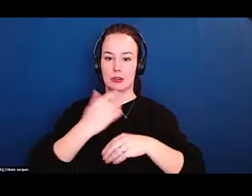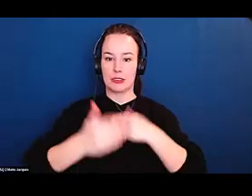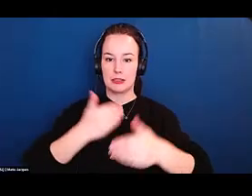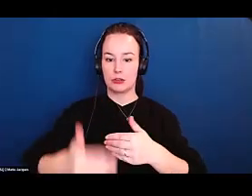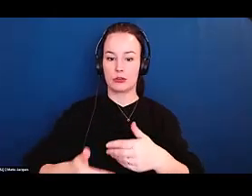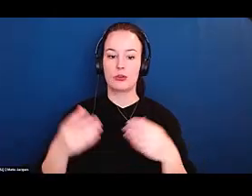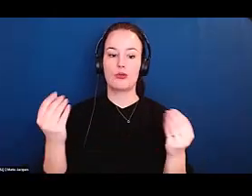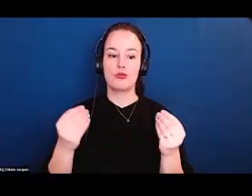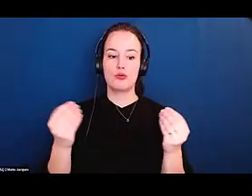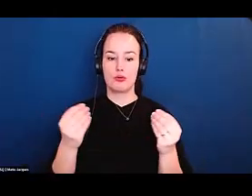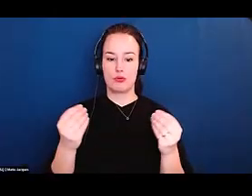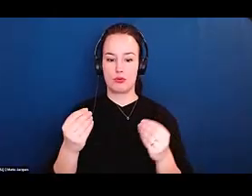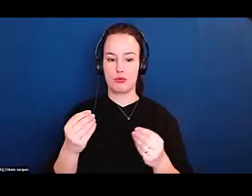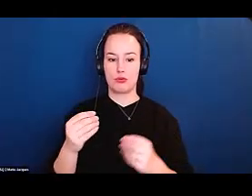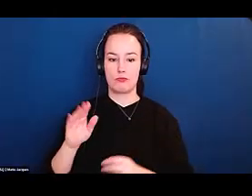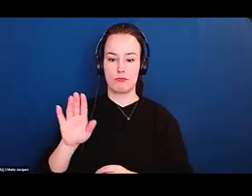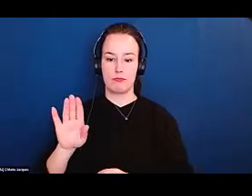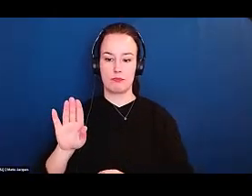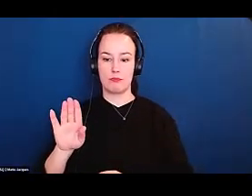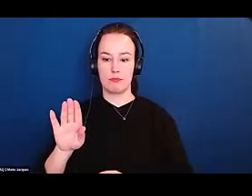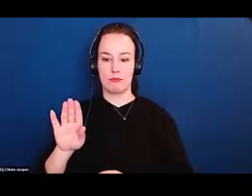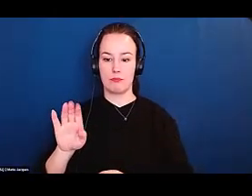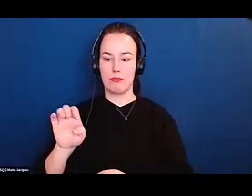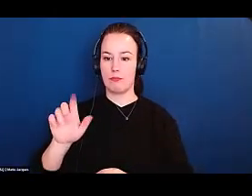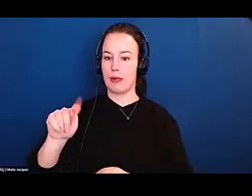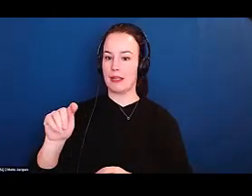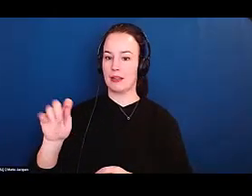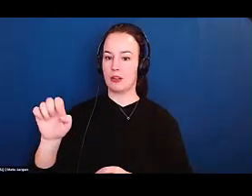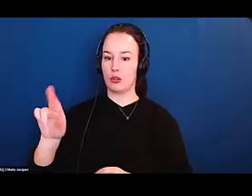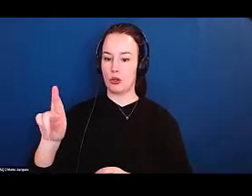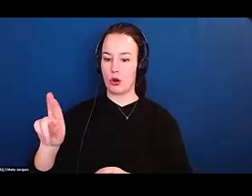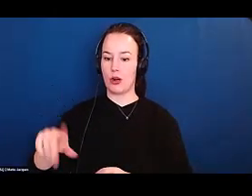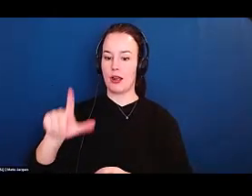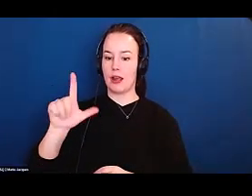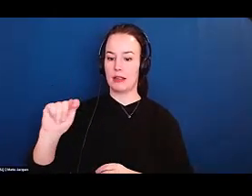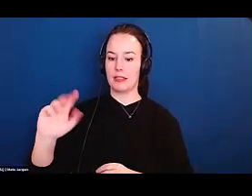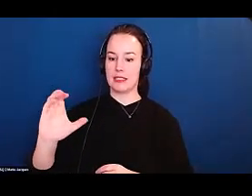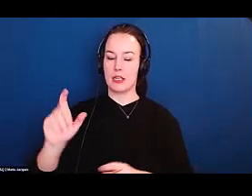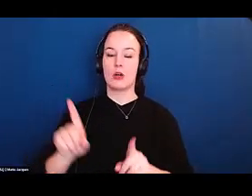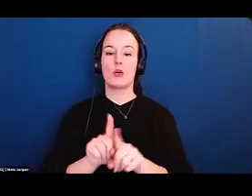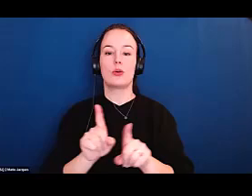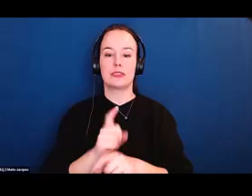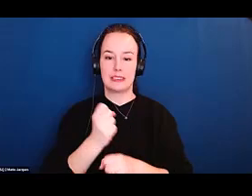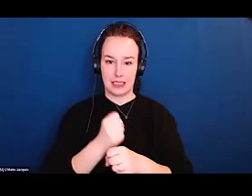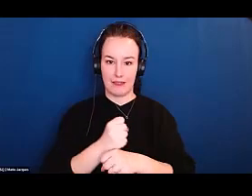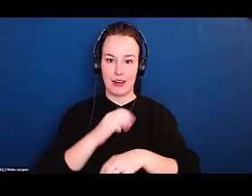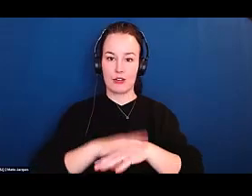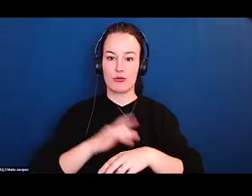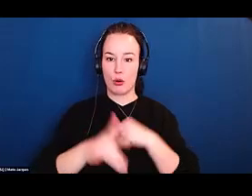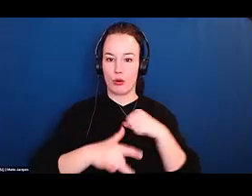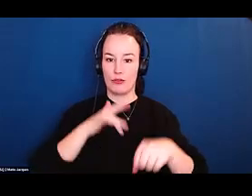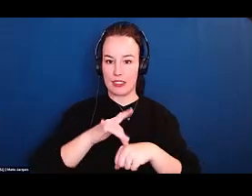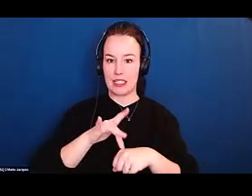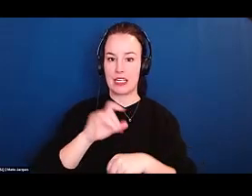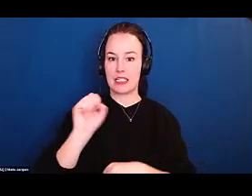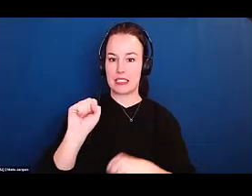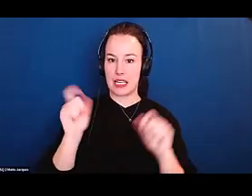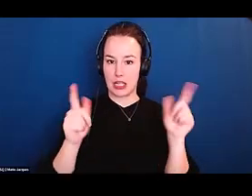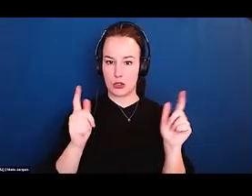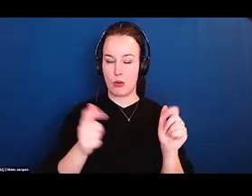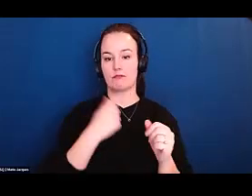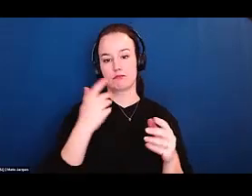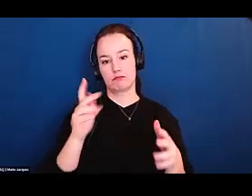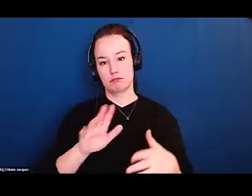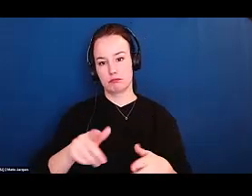directrice exécutive à Better LTC et je travaille également à l'Université de Saskatchewan. Je vais donner la parole à Kimberly pour qu'elle